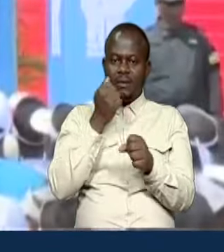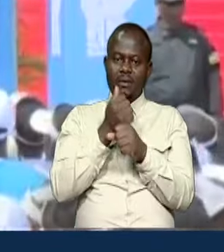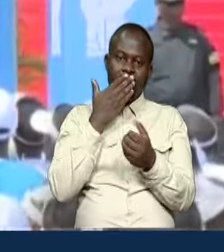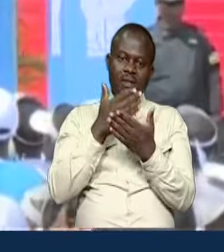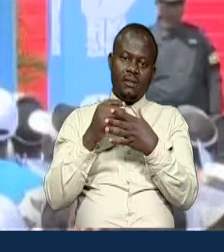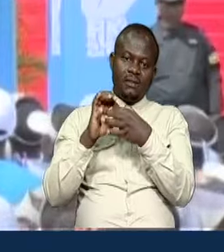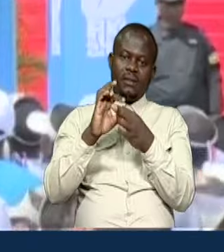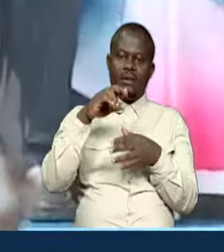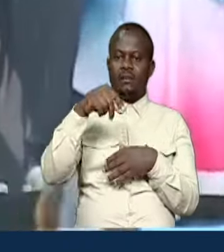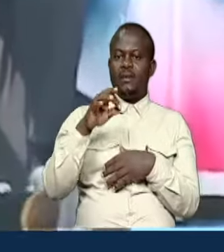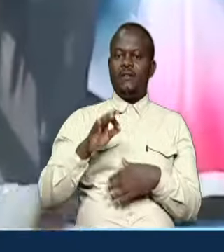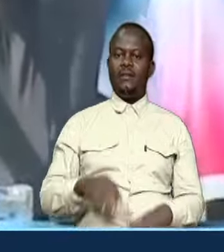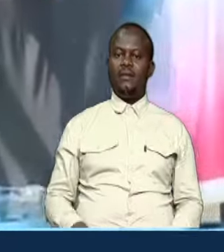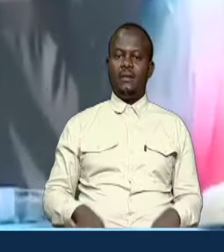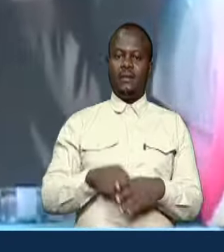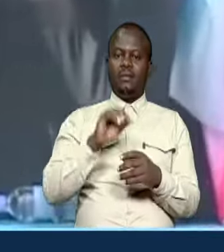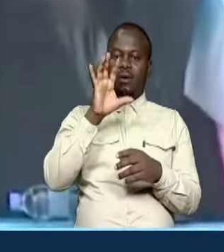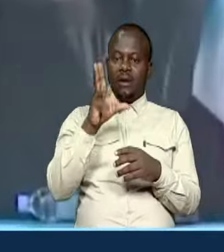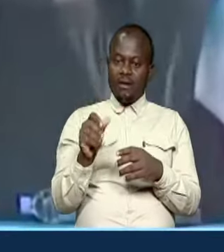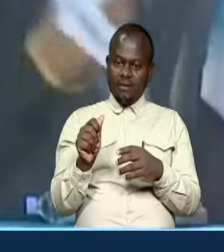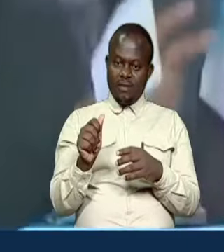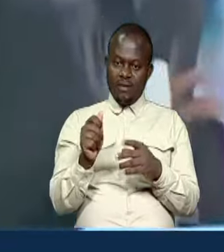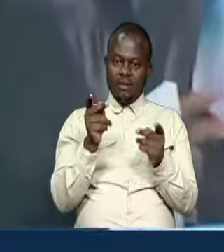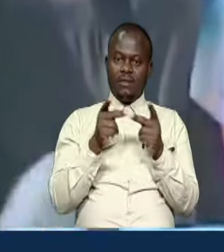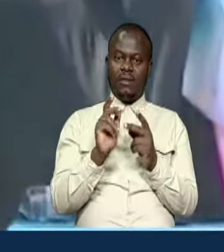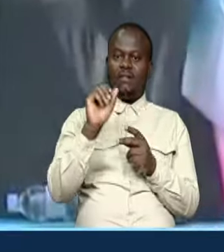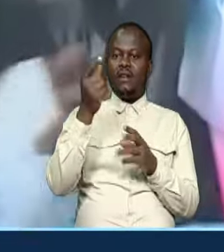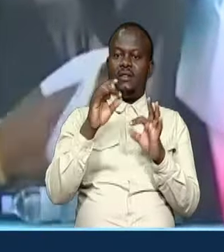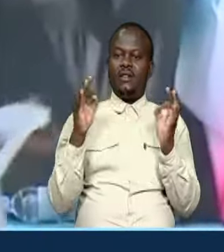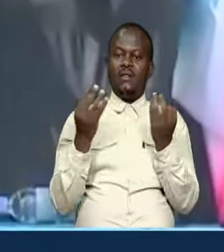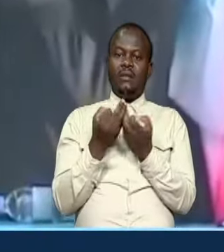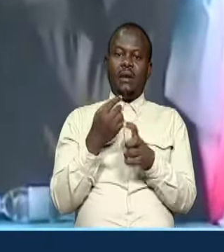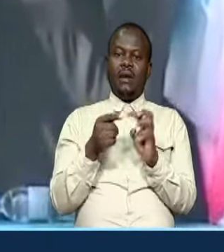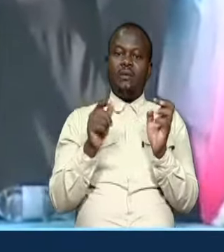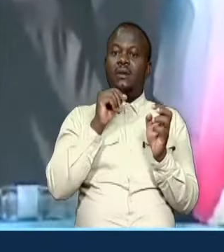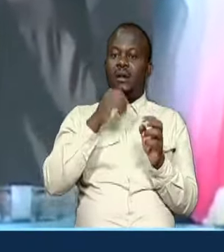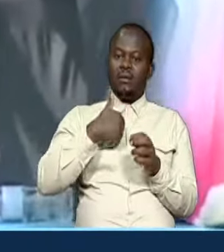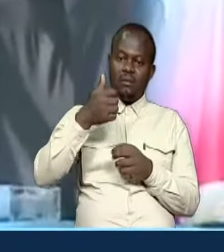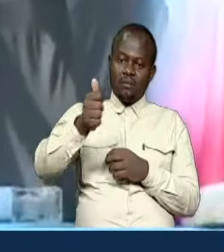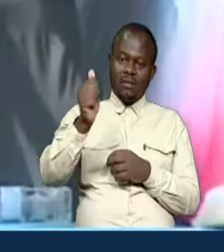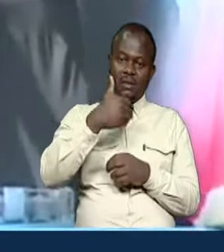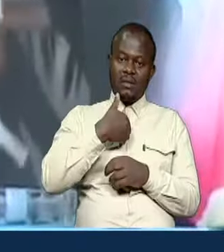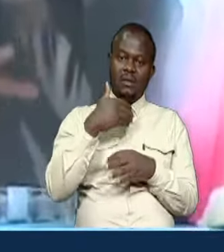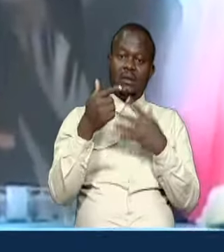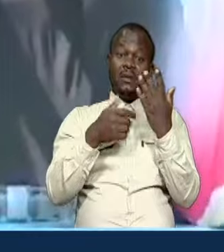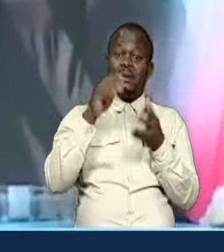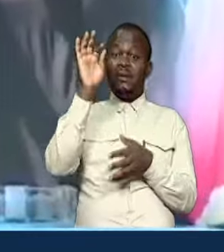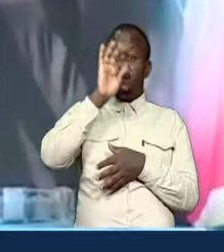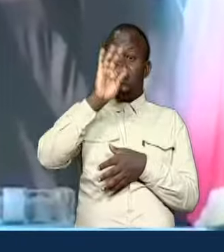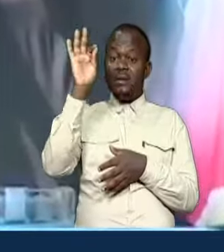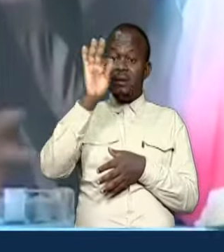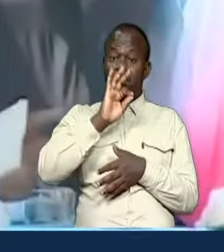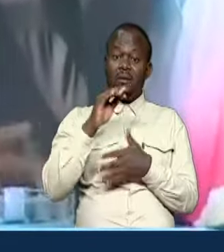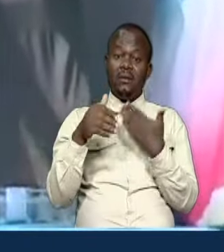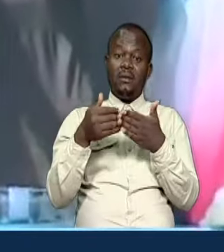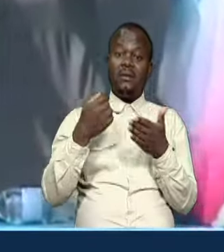Afrika imyanya ikomeye iharirwa ngira ngo fast family ariko ibyo ntabyo mugira ni igitangaza cyane ngira